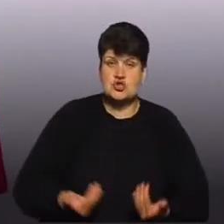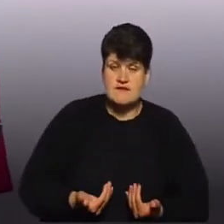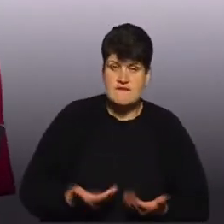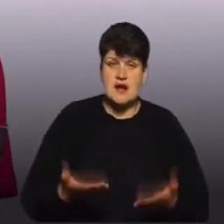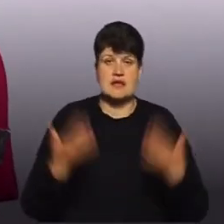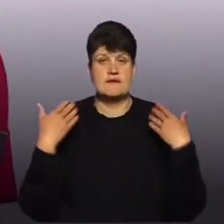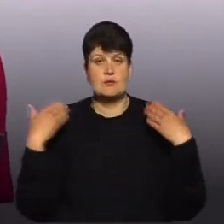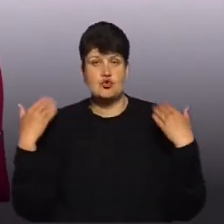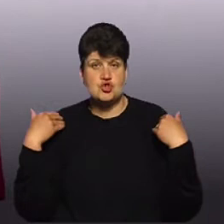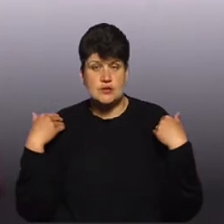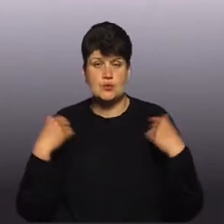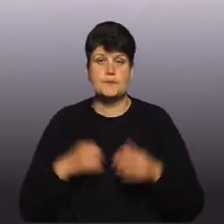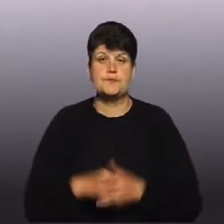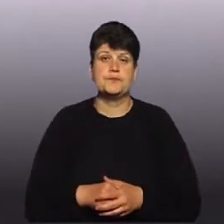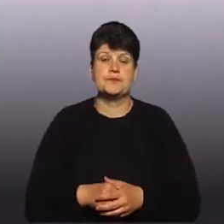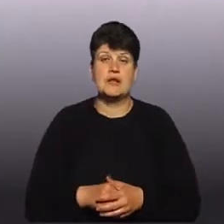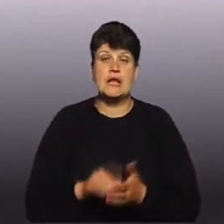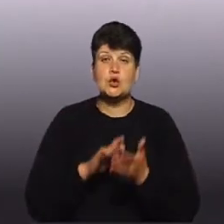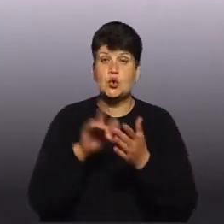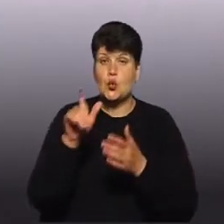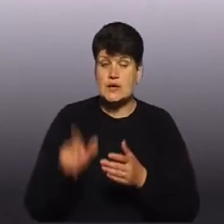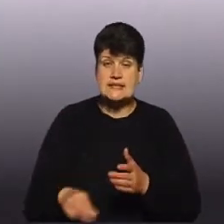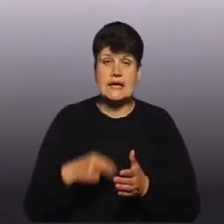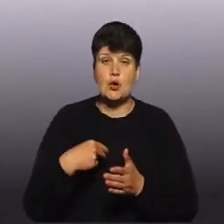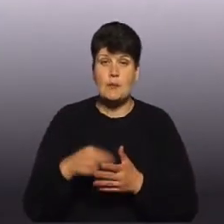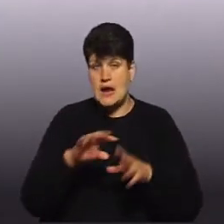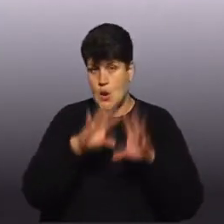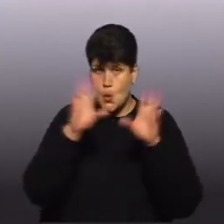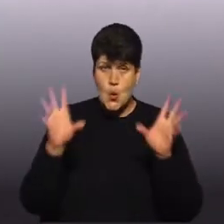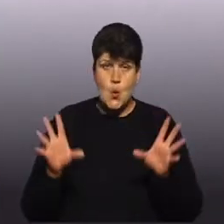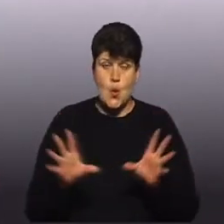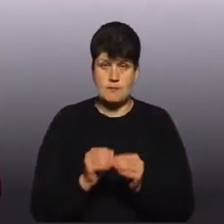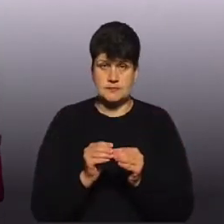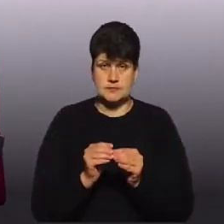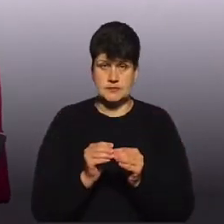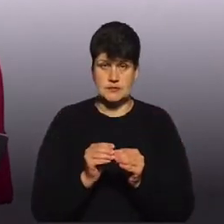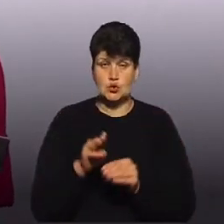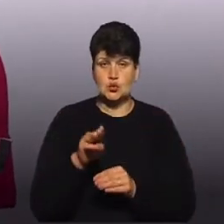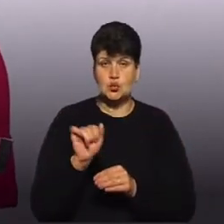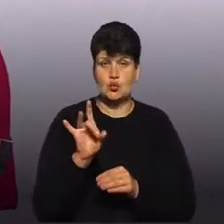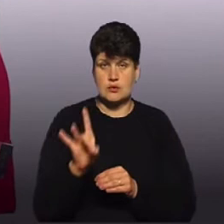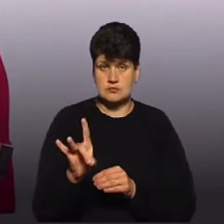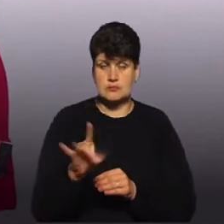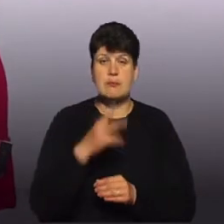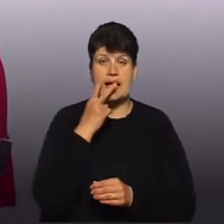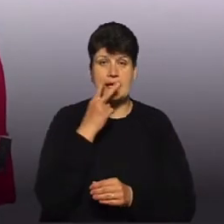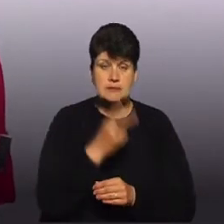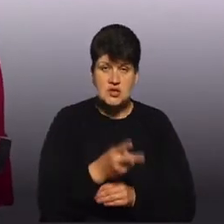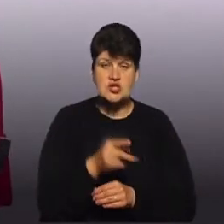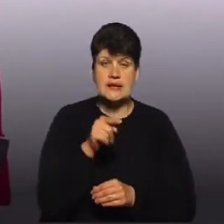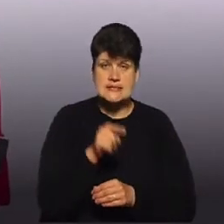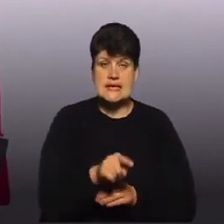І турист, який купляє комплексний продукт, тур, передбачає якраз цей захист у